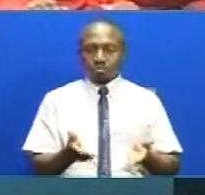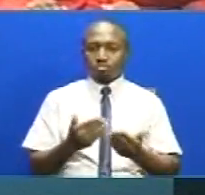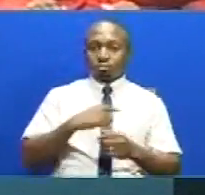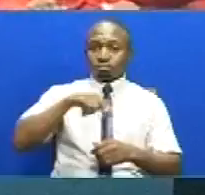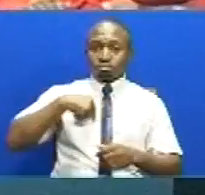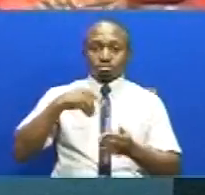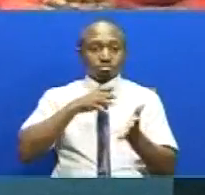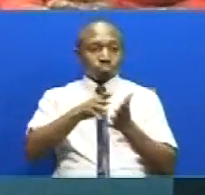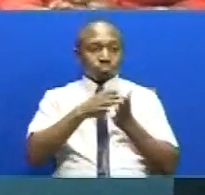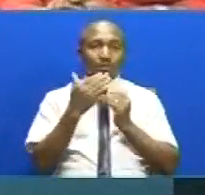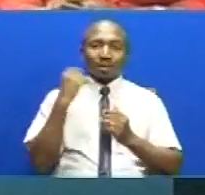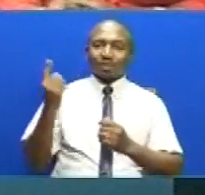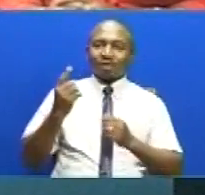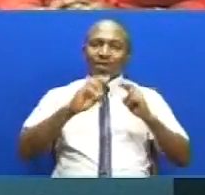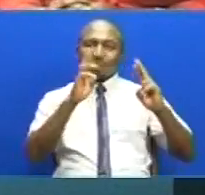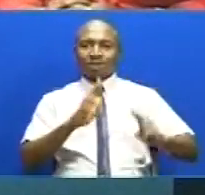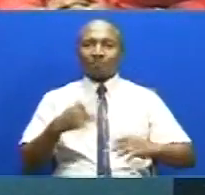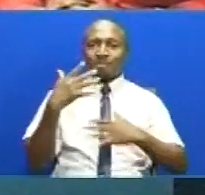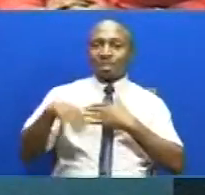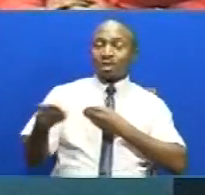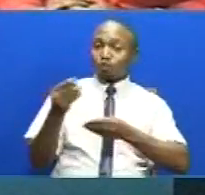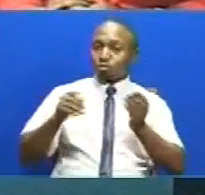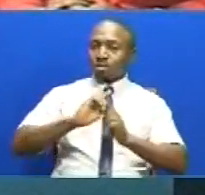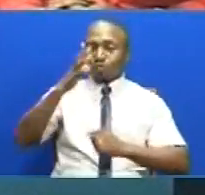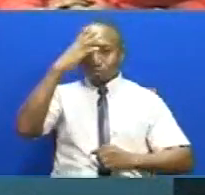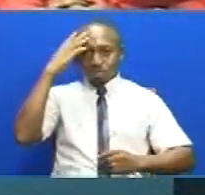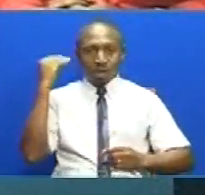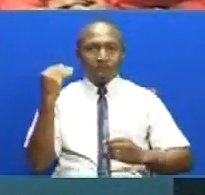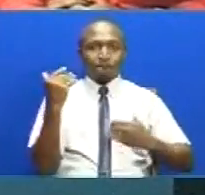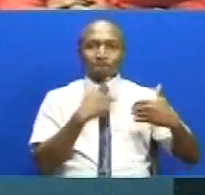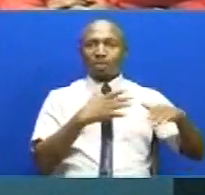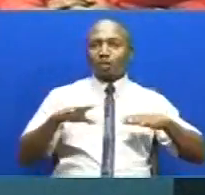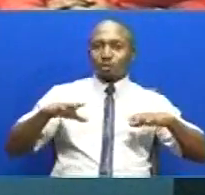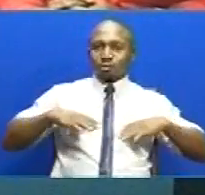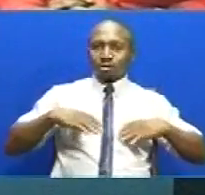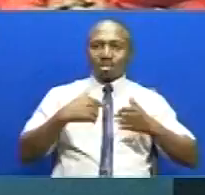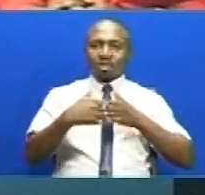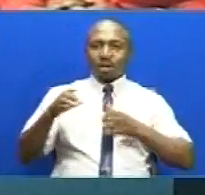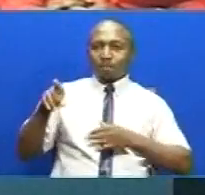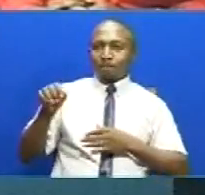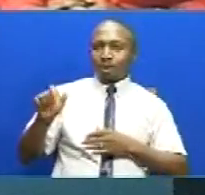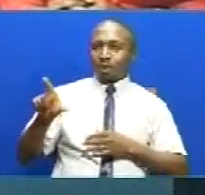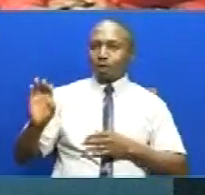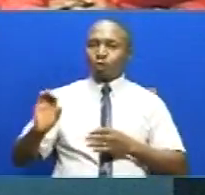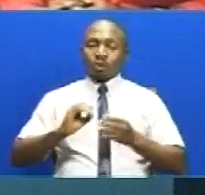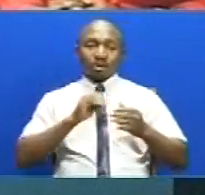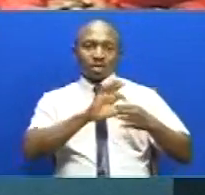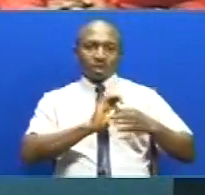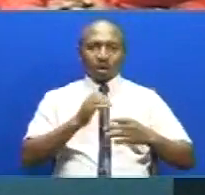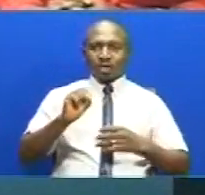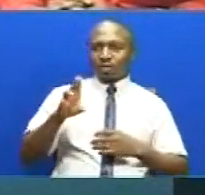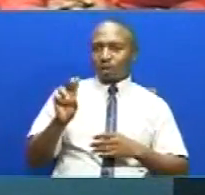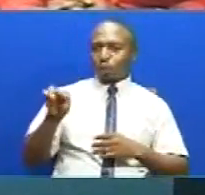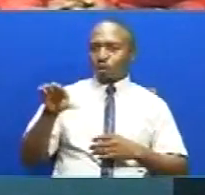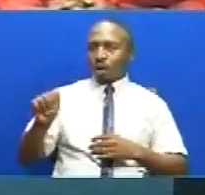za kitaifa, kimataifa, biashara na uchumi bila kusahau michezo na burudani. Jina langu naitwa Paul Alphonse na shirikiana na wenzangu Shinu na Saidi,